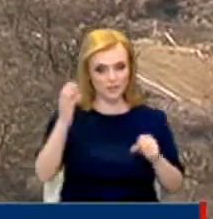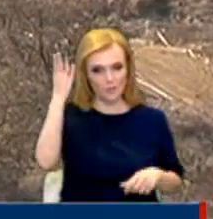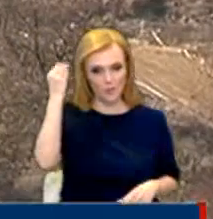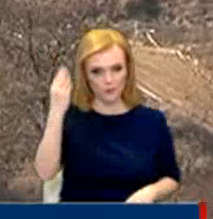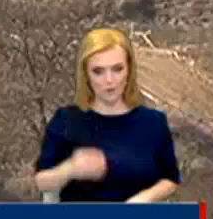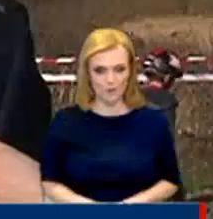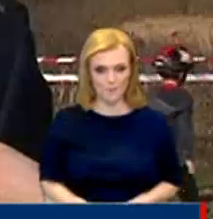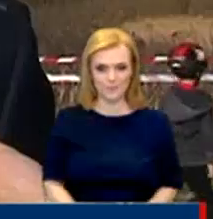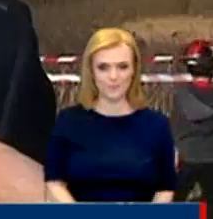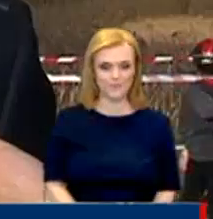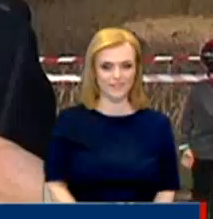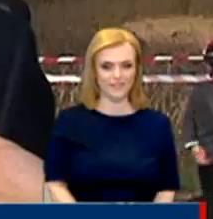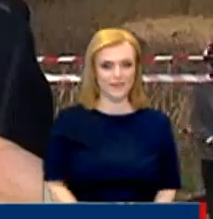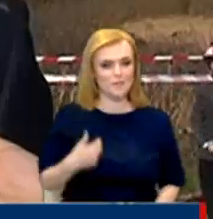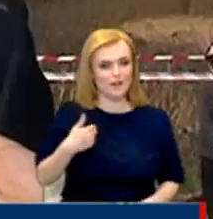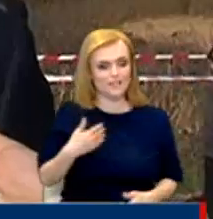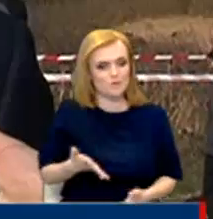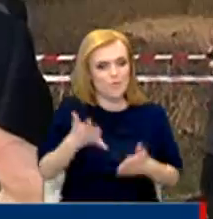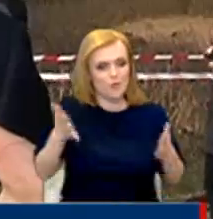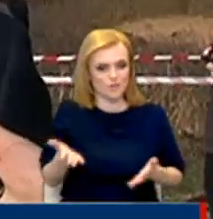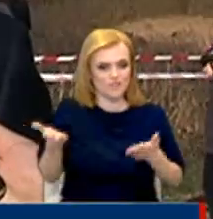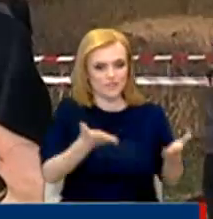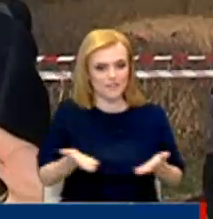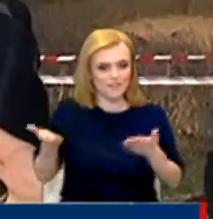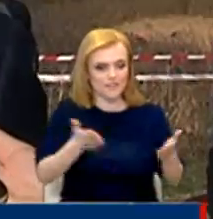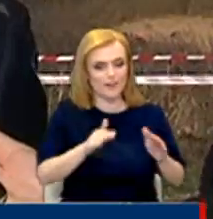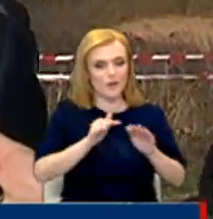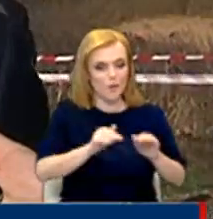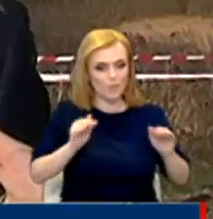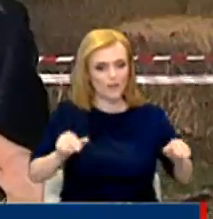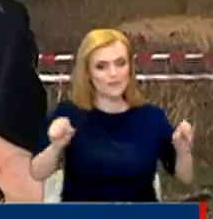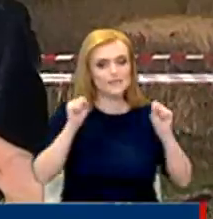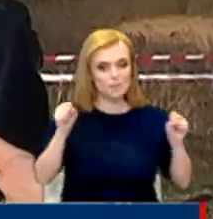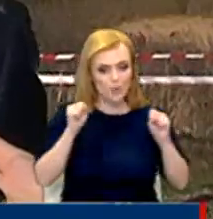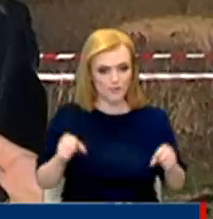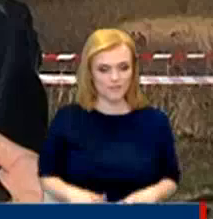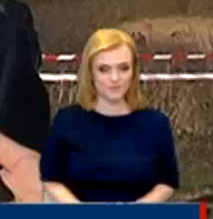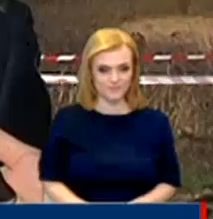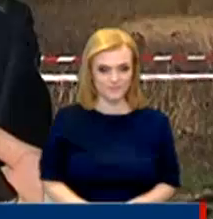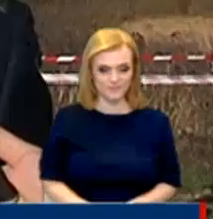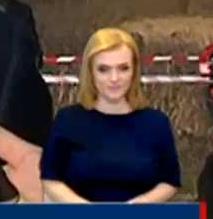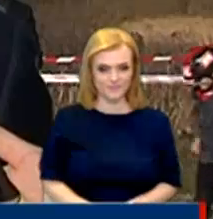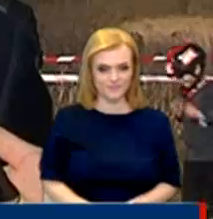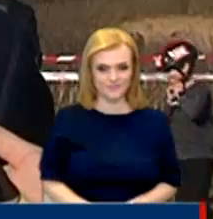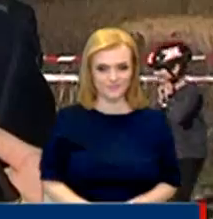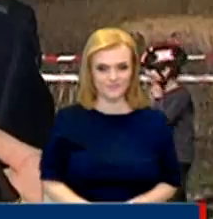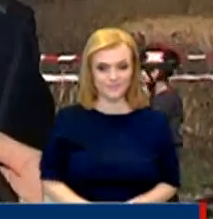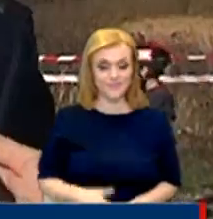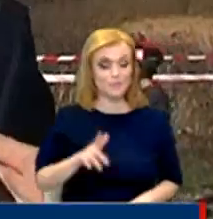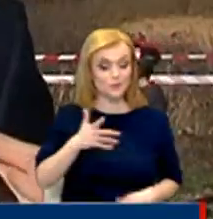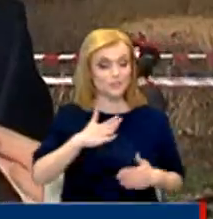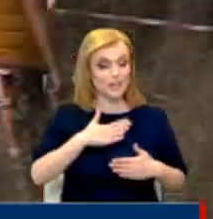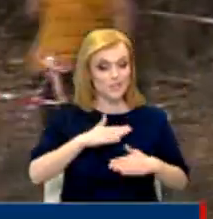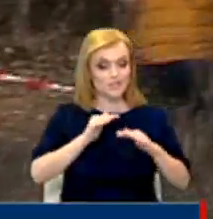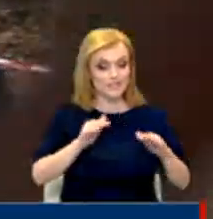folosirea bicicletei. Ca să invităm mai mult copii, să invităm copii în sport, din caz că copiii sunt viitorul